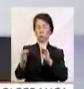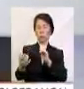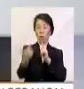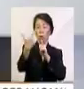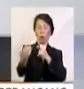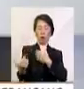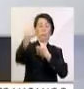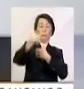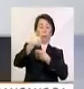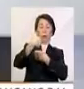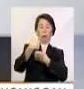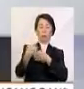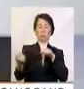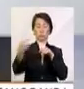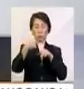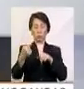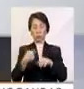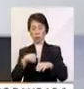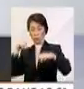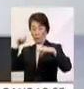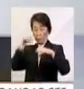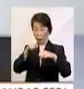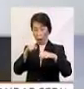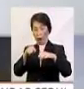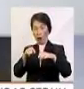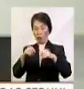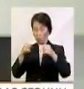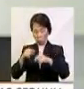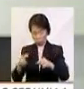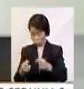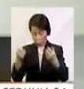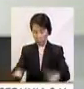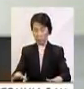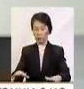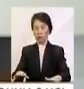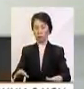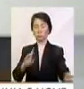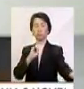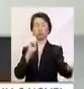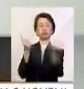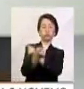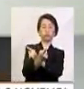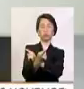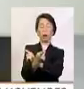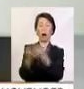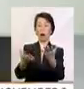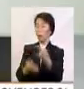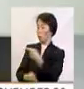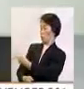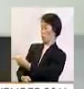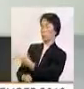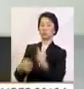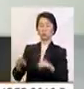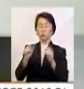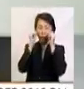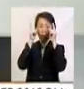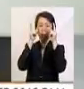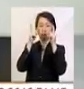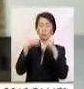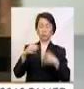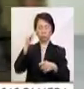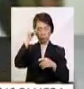akan menyerang pula. Sebab anytime bila kita akan menyerang, kita akan hilang bola dan ada situasi turnover, dan turnover tu yang kita perlu aware dengan